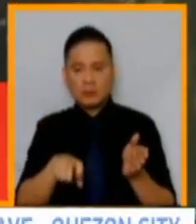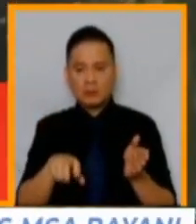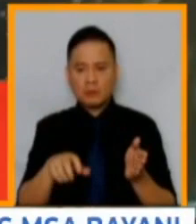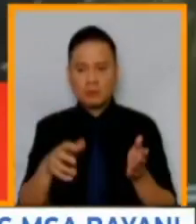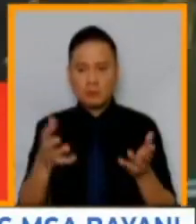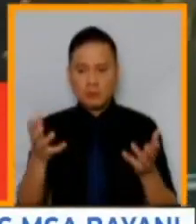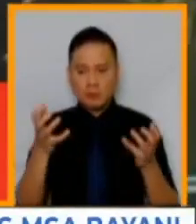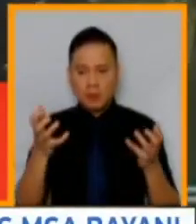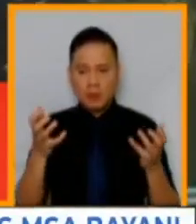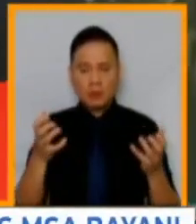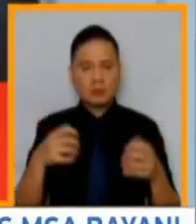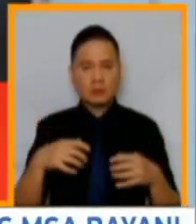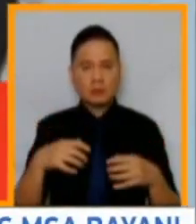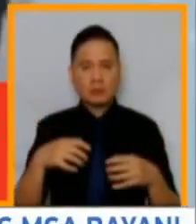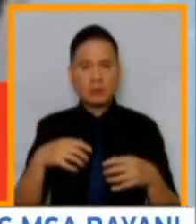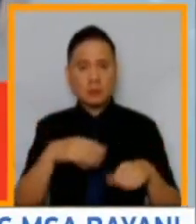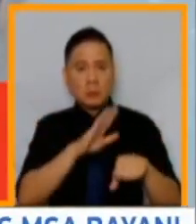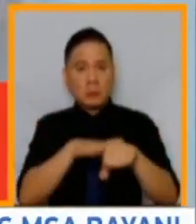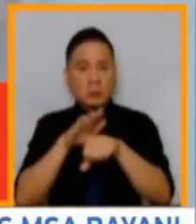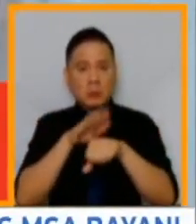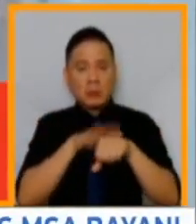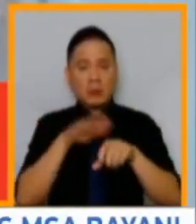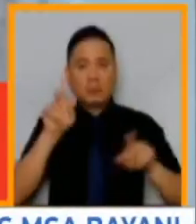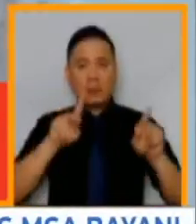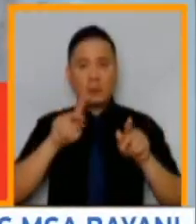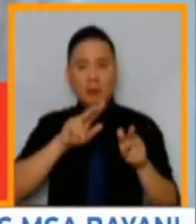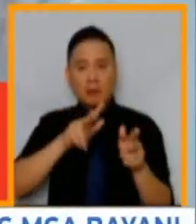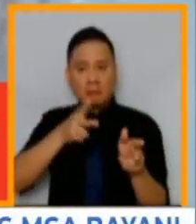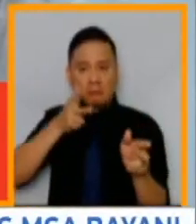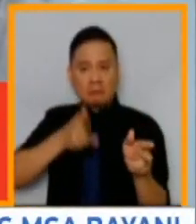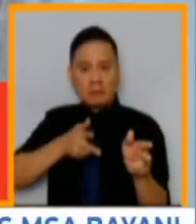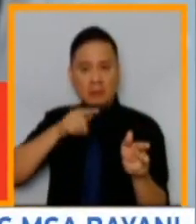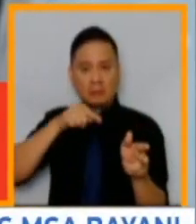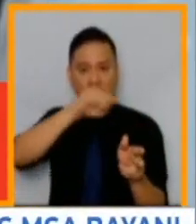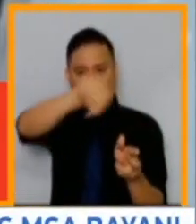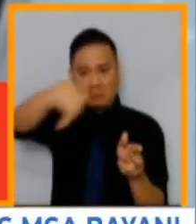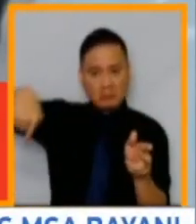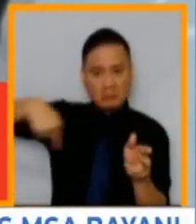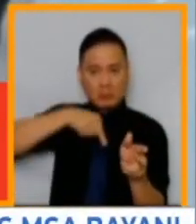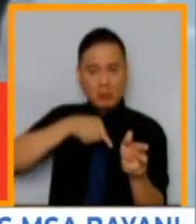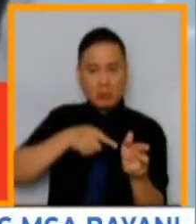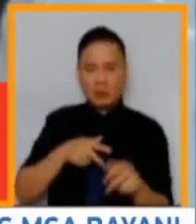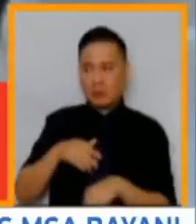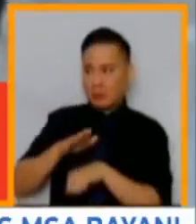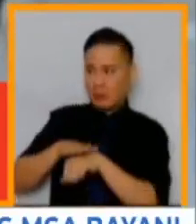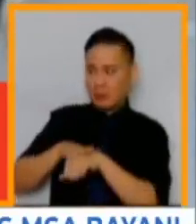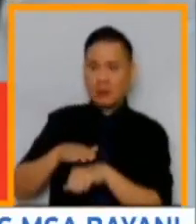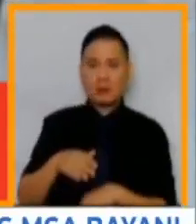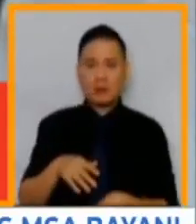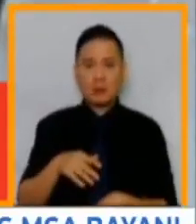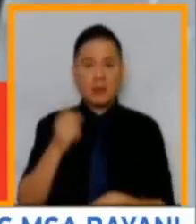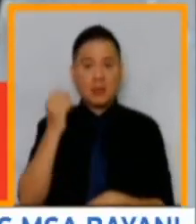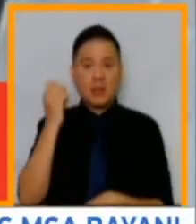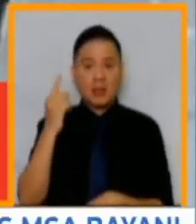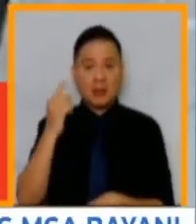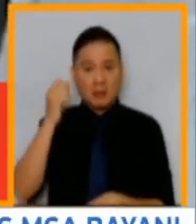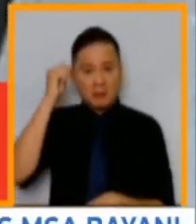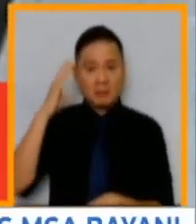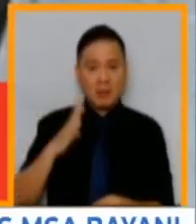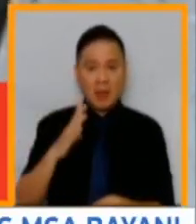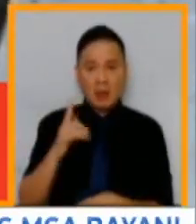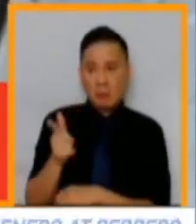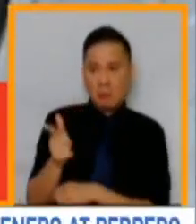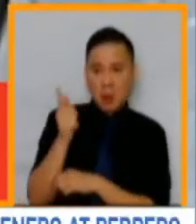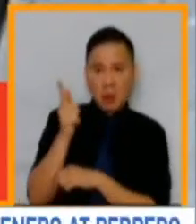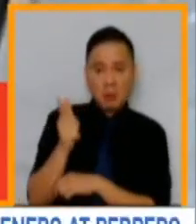likuran. Pero habang nakikipag-usap, tinamaan ng bala ang pasahero mula umano sa pagbabaputok ng